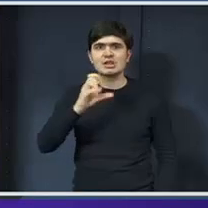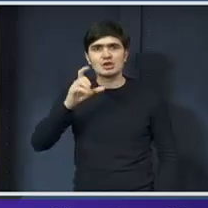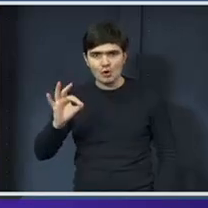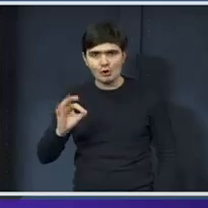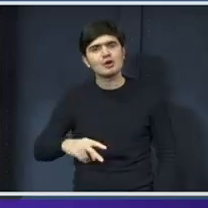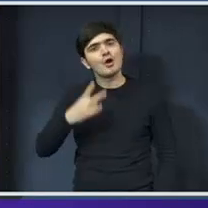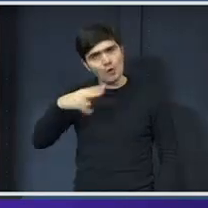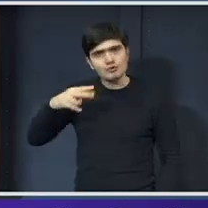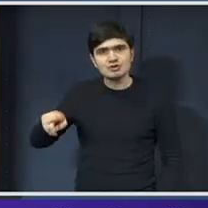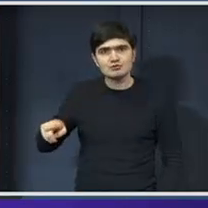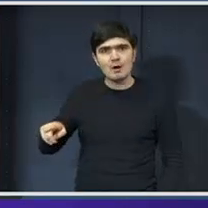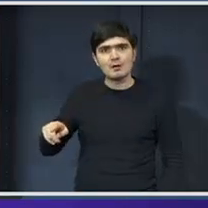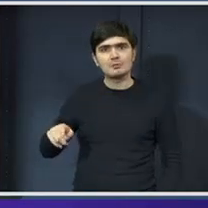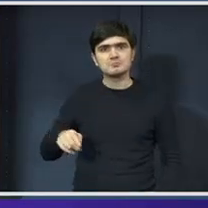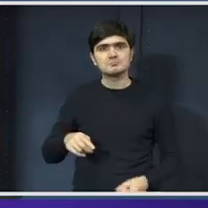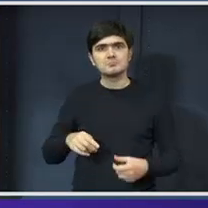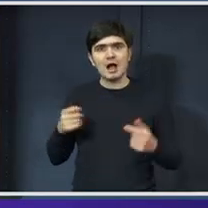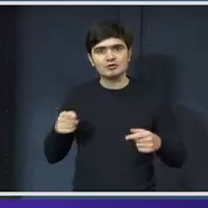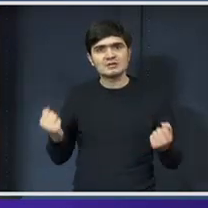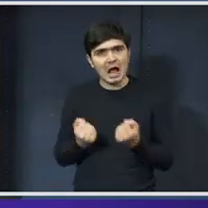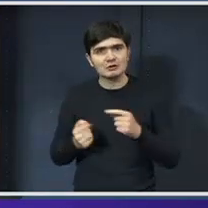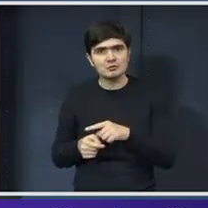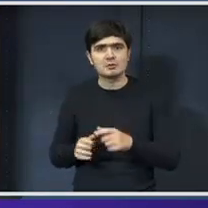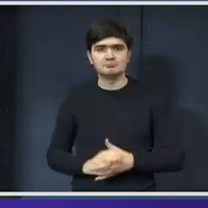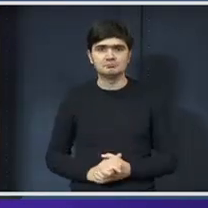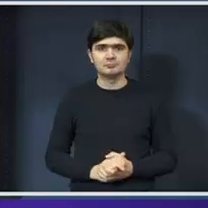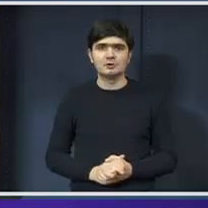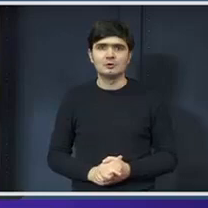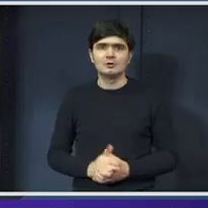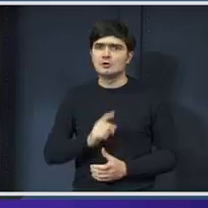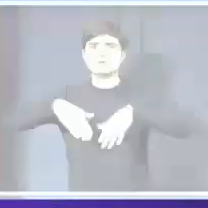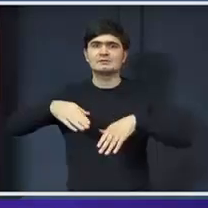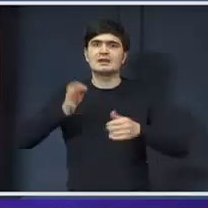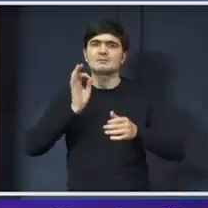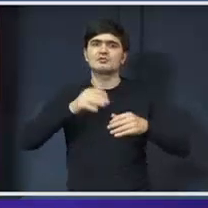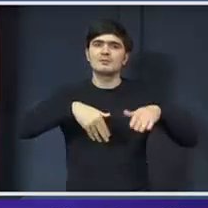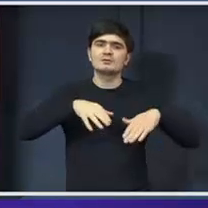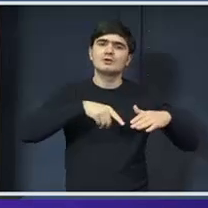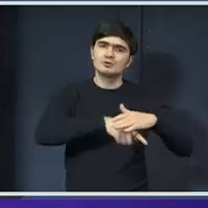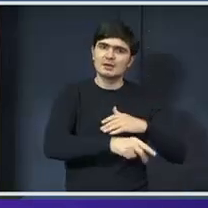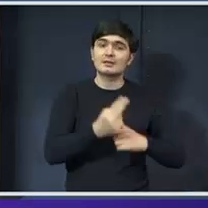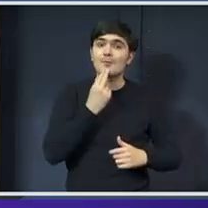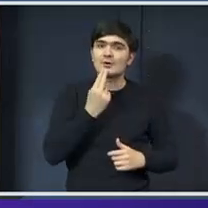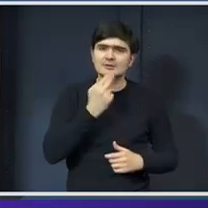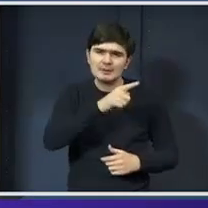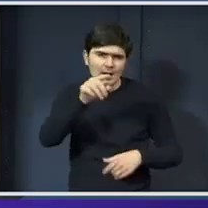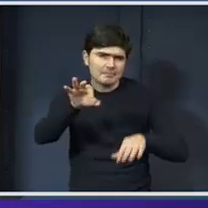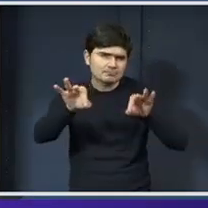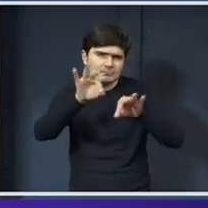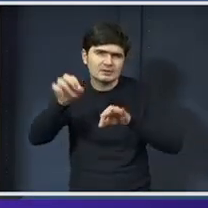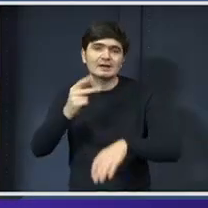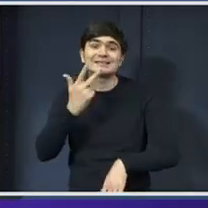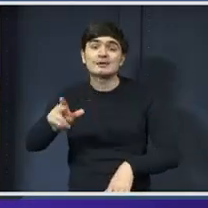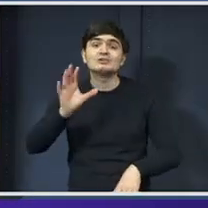continuă cursul acestor acțiuni. Nu negociem legea. Poliția a identificat 350